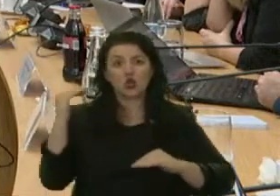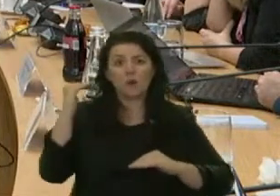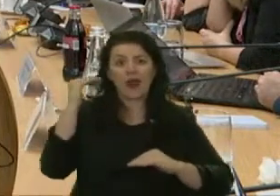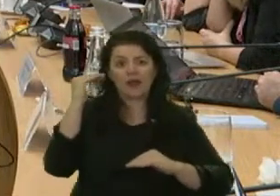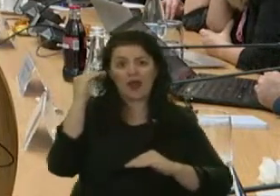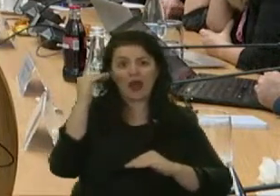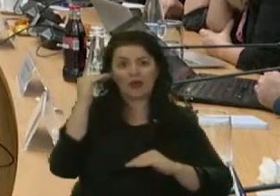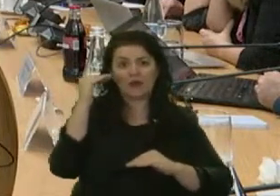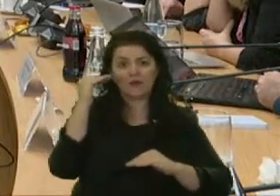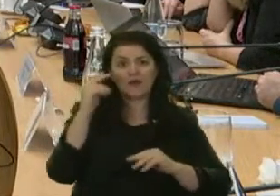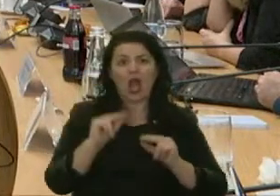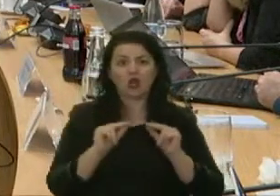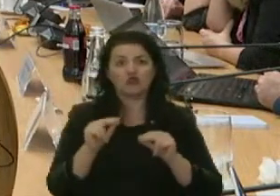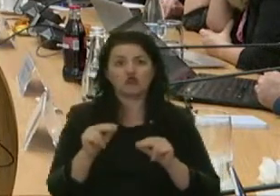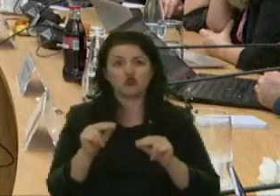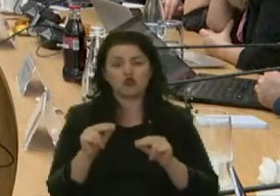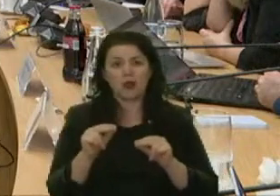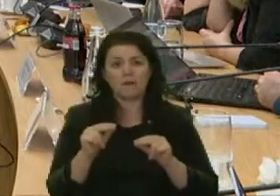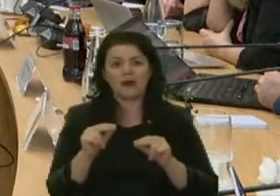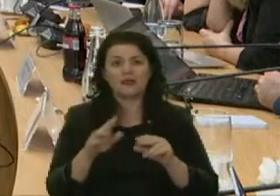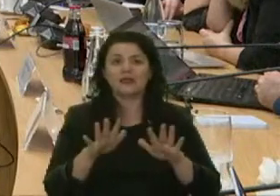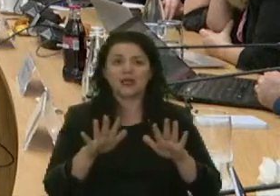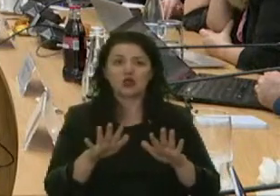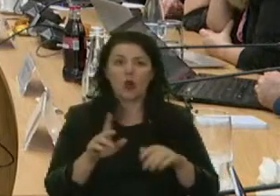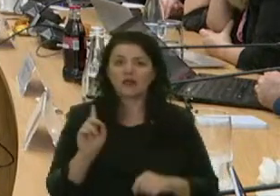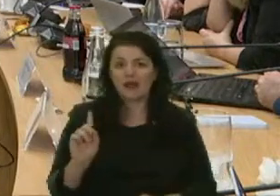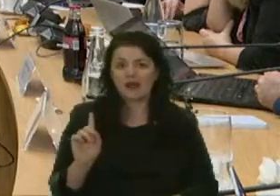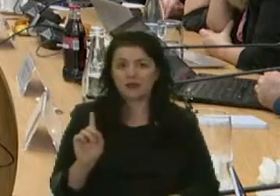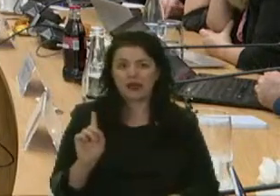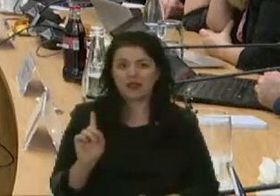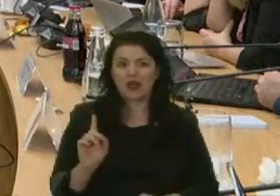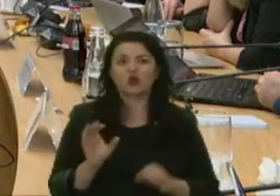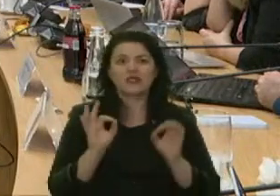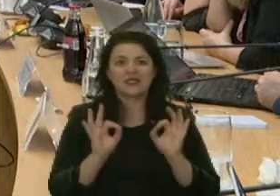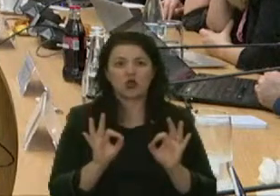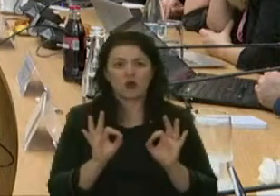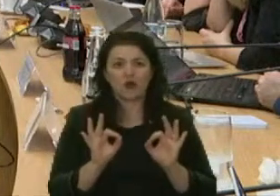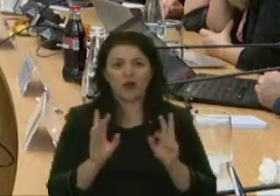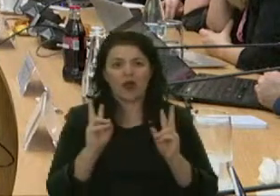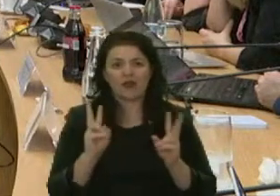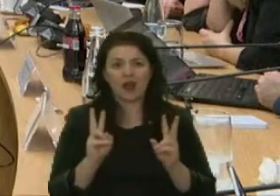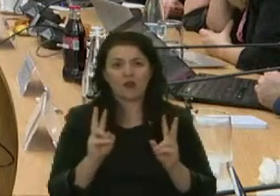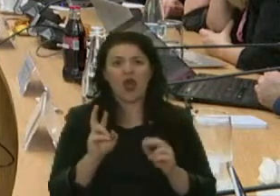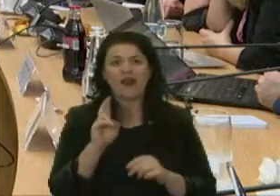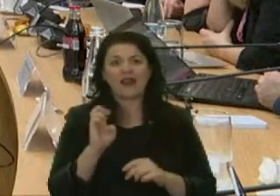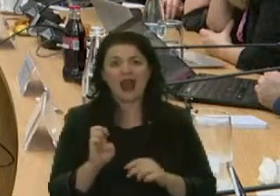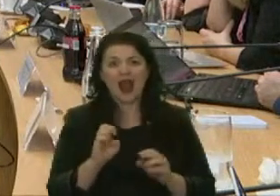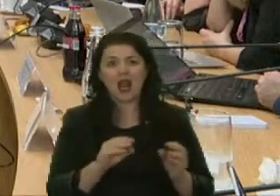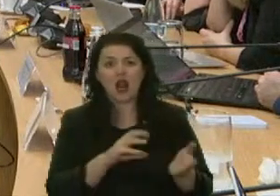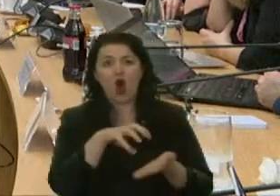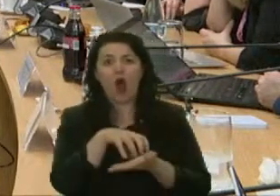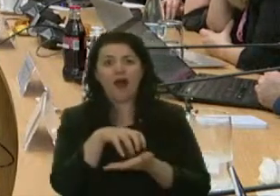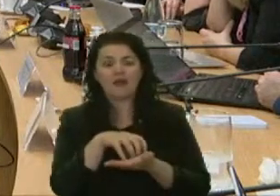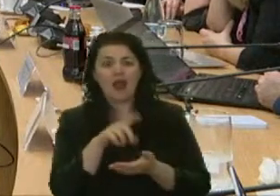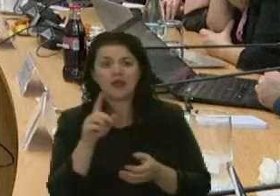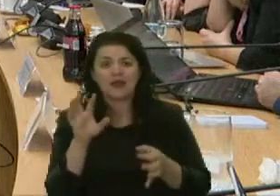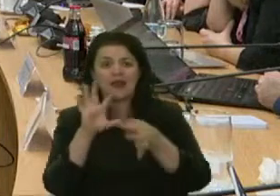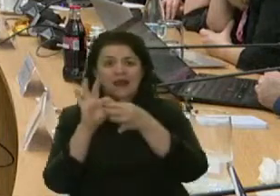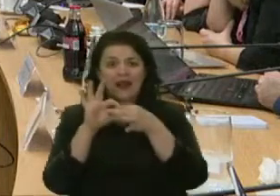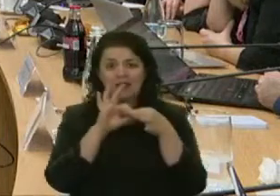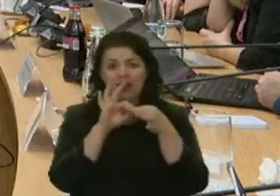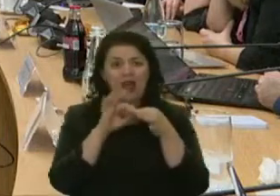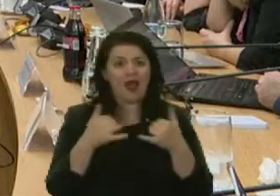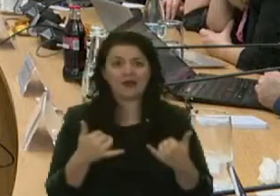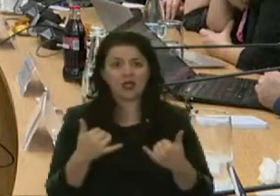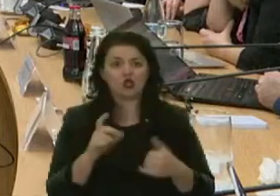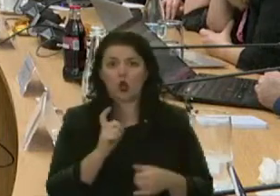și vom ajunge să spun în situația respectivă Cu siguranță vor trebui relocate aceste rețele Astăzi noi